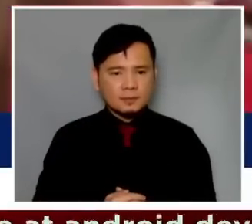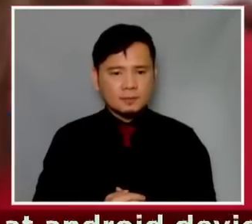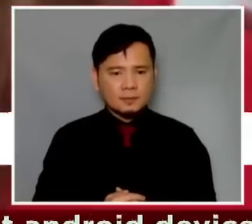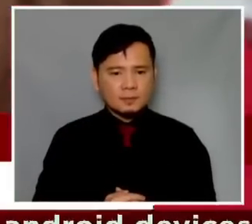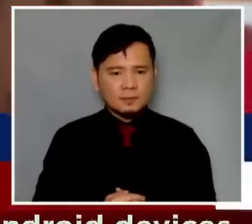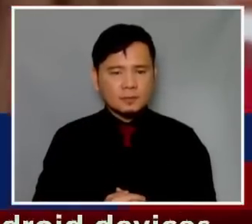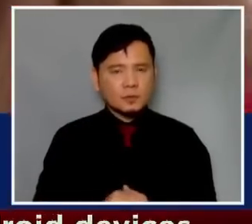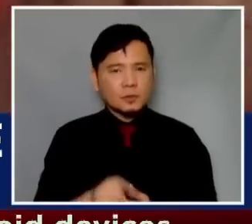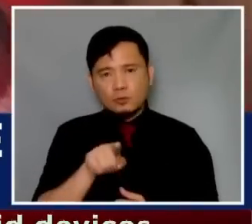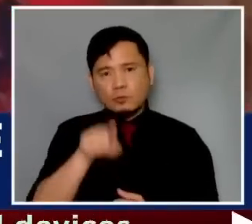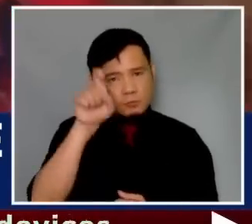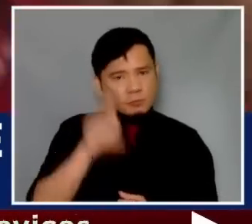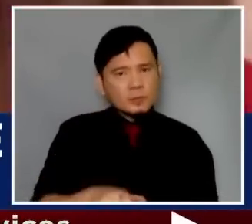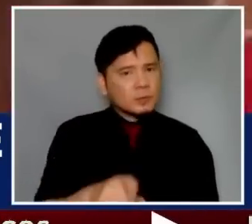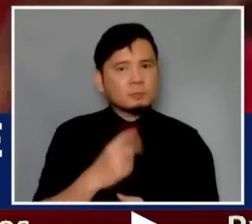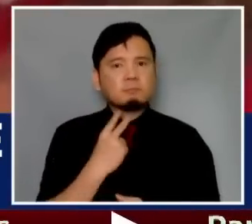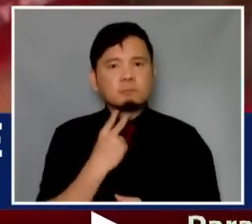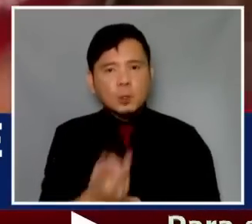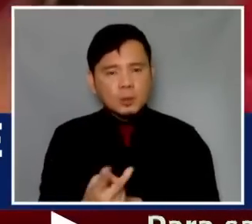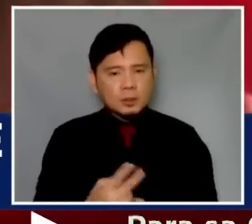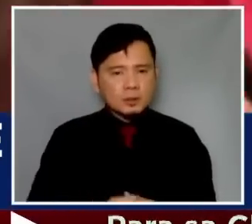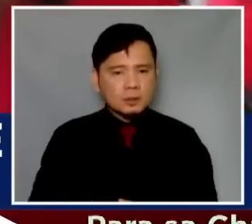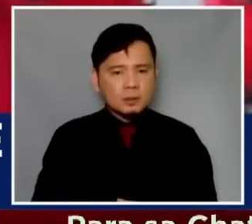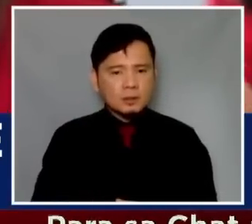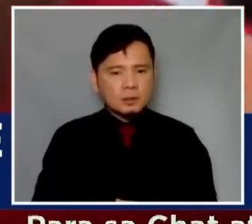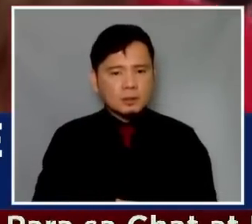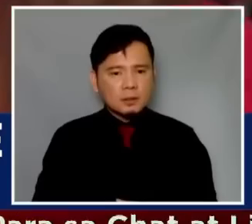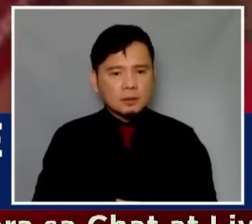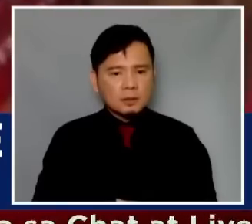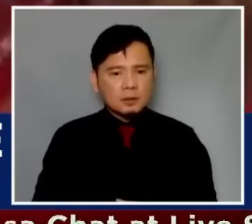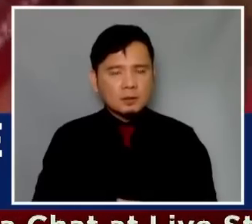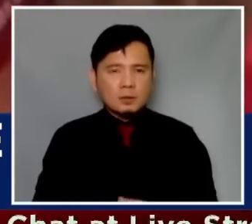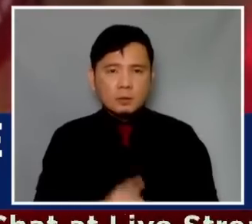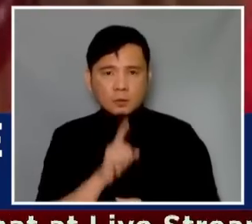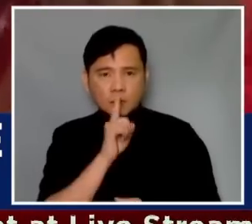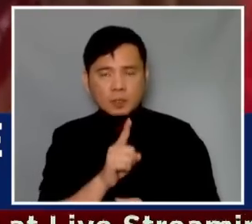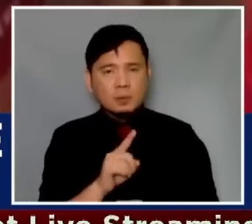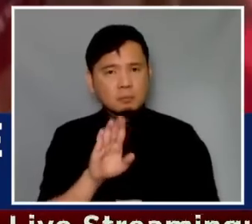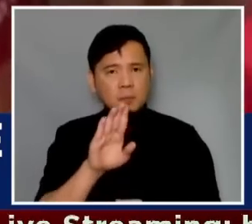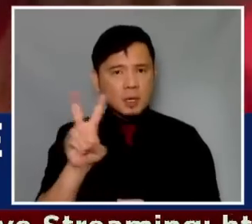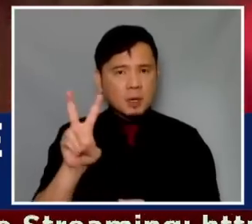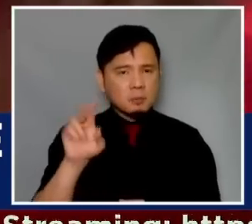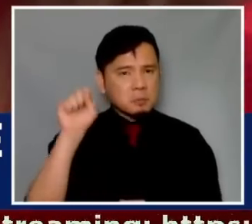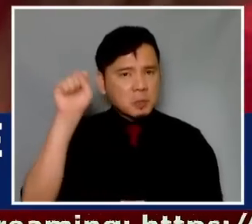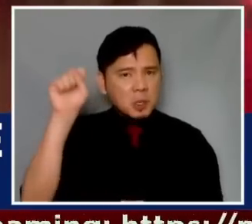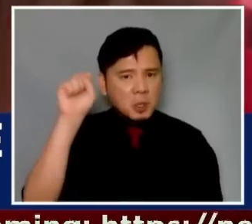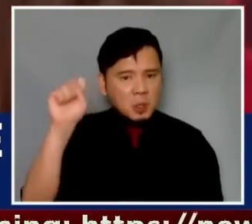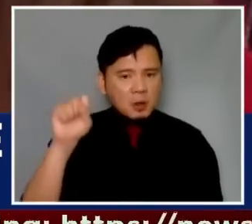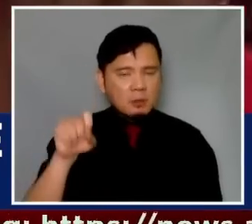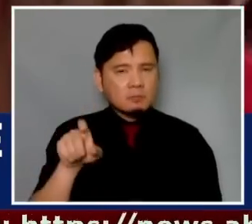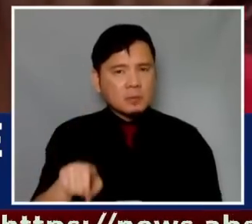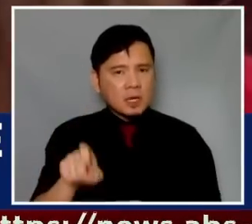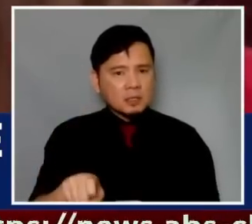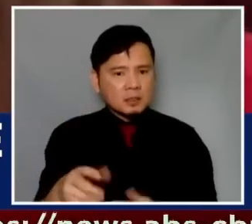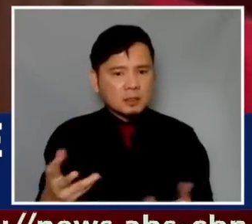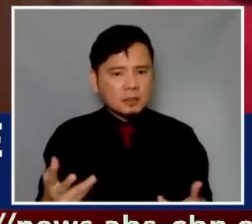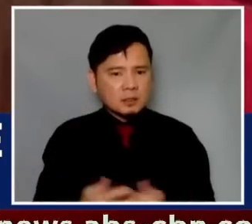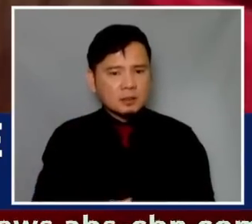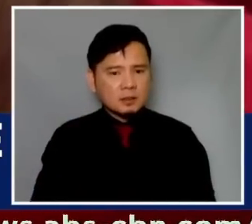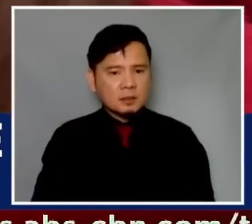we went to a coffee shop and they said, "Ay, ma'am, I'm so happy you're here." Kasi sabi nila yung mga BBM daw hindi kaya